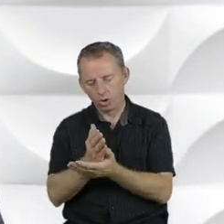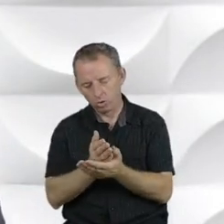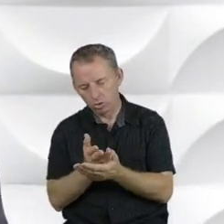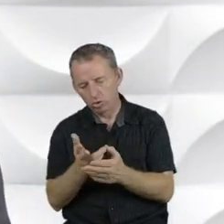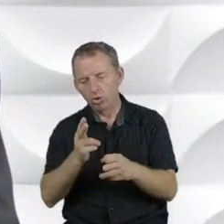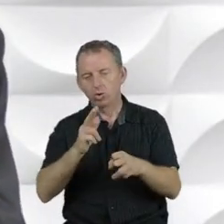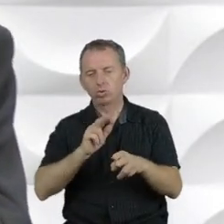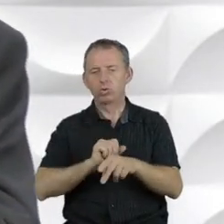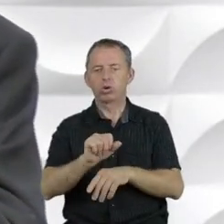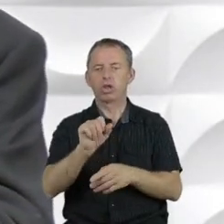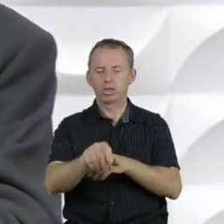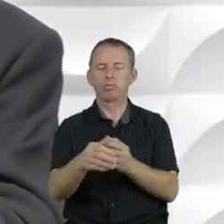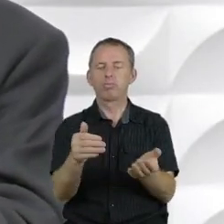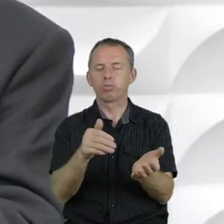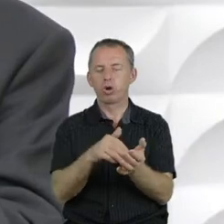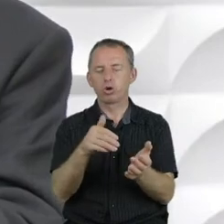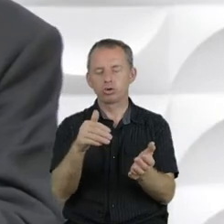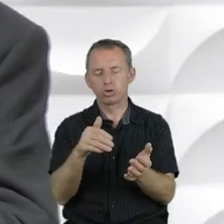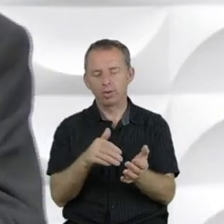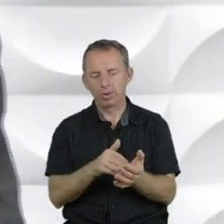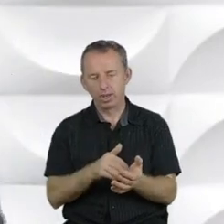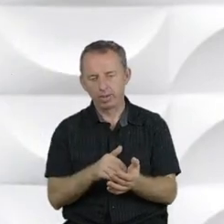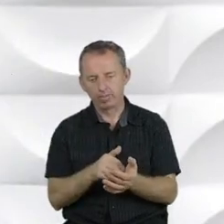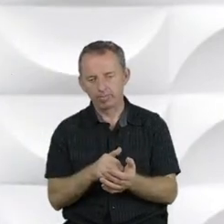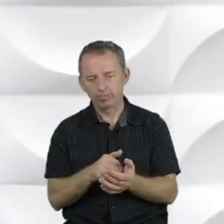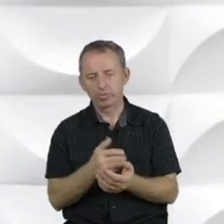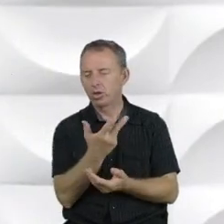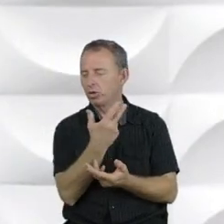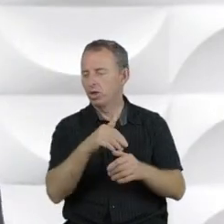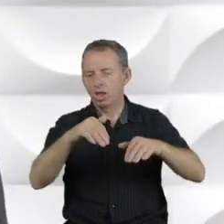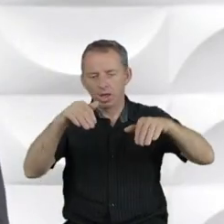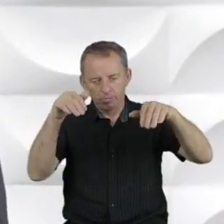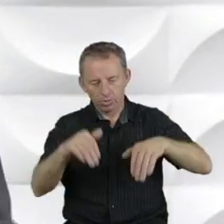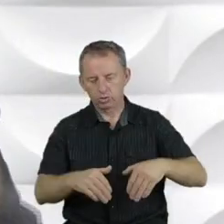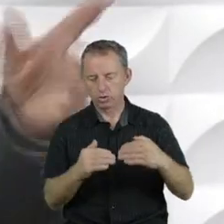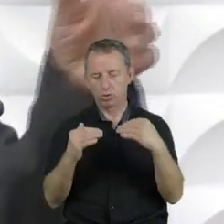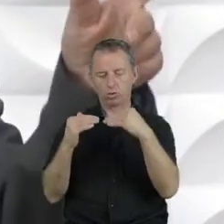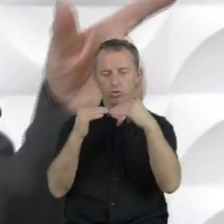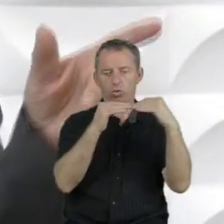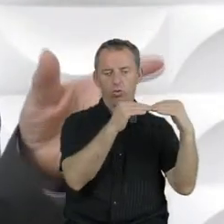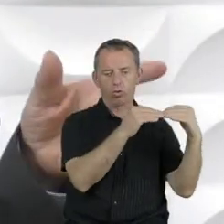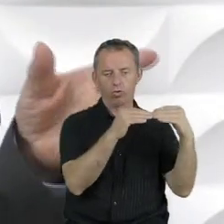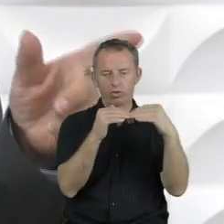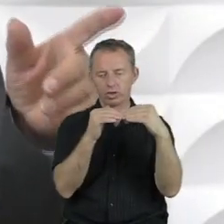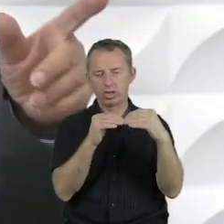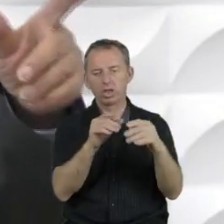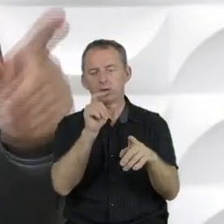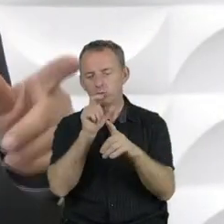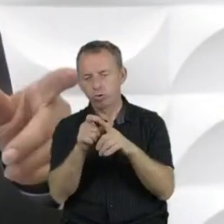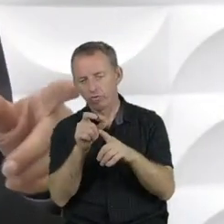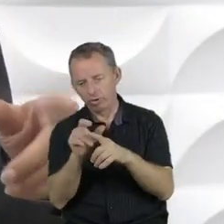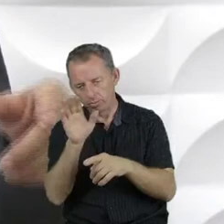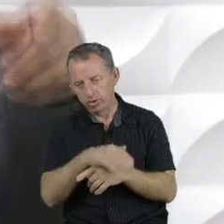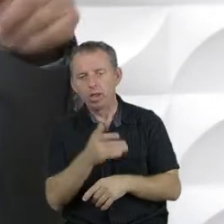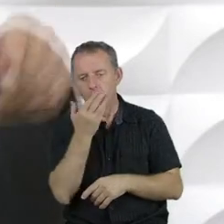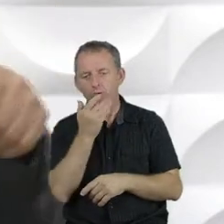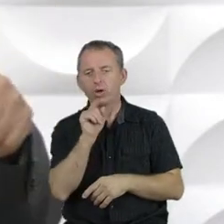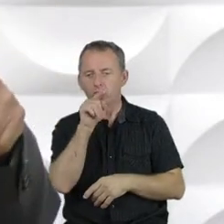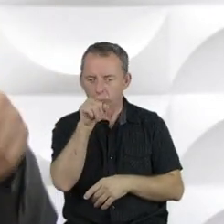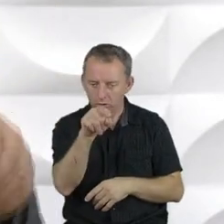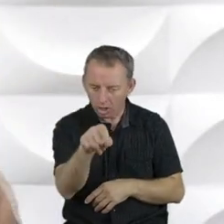jest pożyteczna, ale nie może się równać z tym Słowem Bożym. Myśmy mówili, ale to